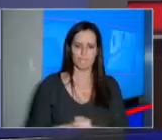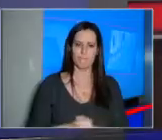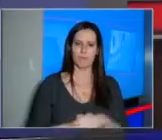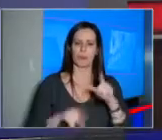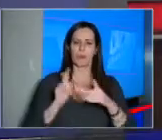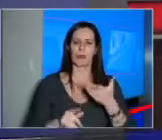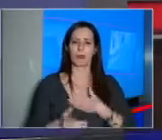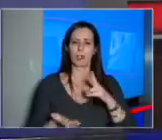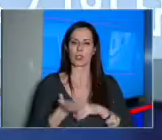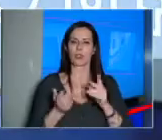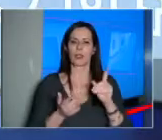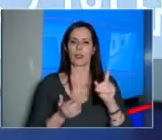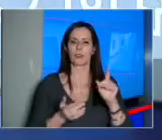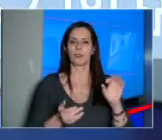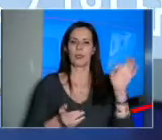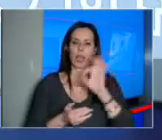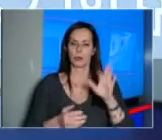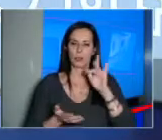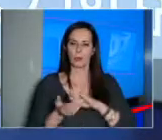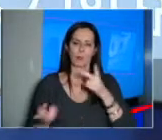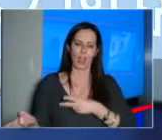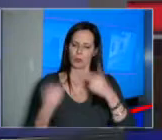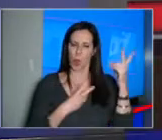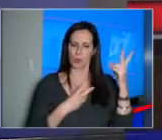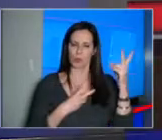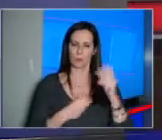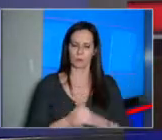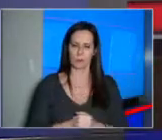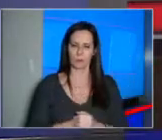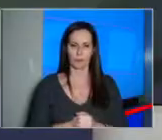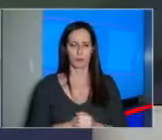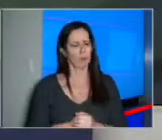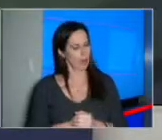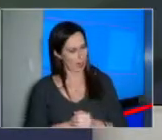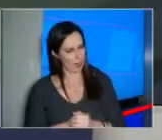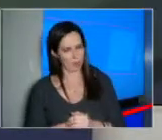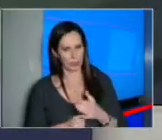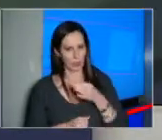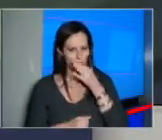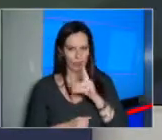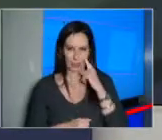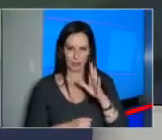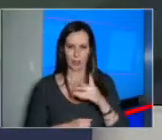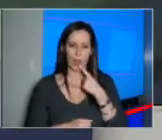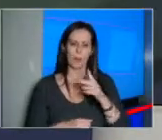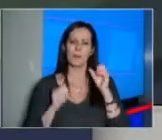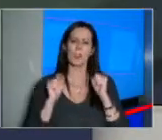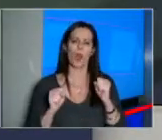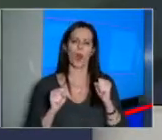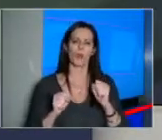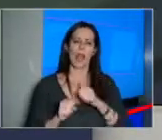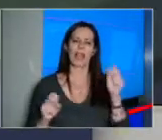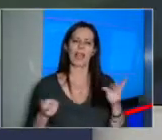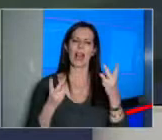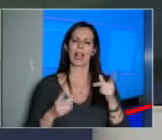הם מקבלים את הזכויות עוד במהלך אשפוזם בבית החולים. פנטסטי. רגע, עכשיו אני אשאל אותך עוד שאלה. תראה, אומרים ביטוח לאומי הכי